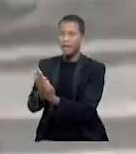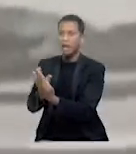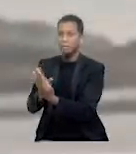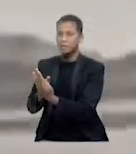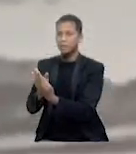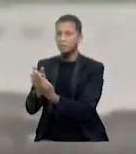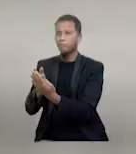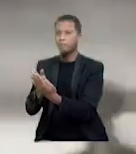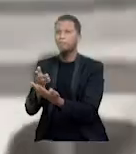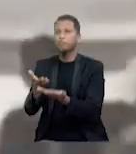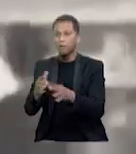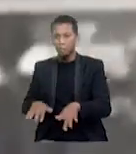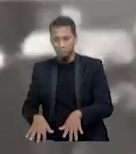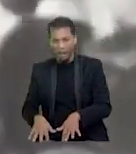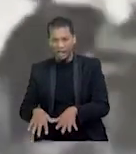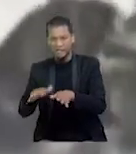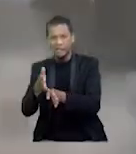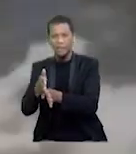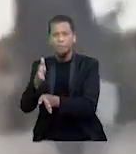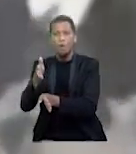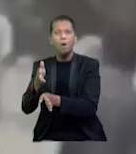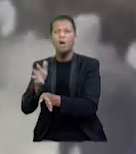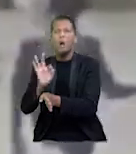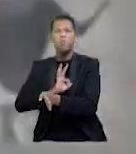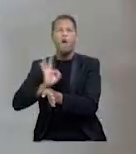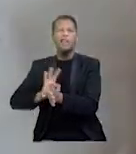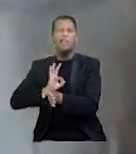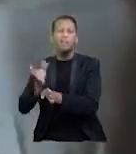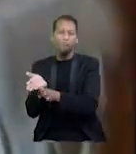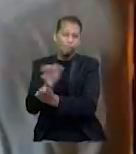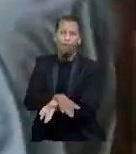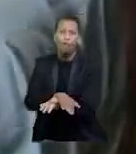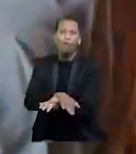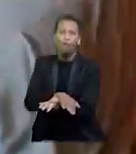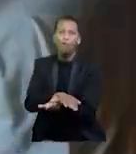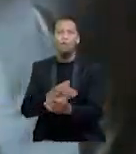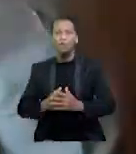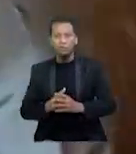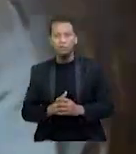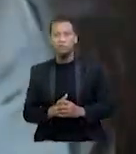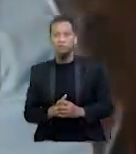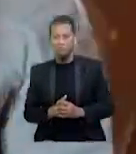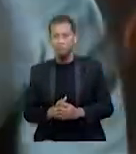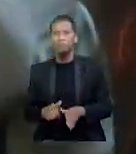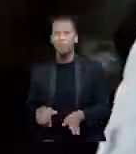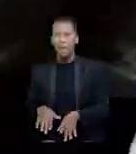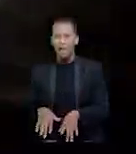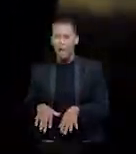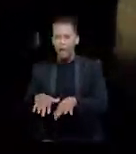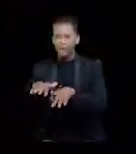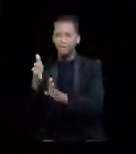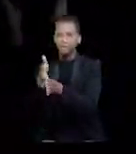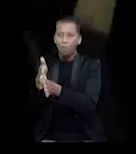Tembok di halaman sekolah MTS Negeri 19 Pondok Labu, Jakarta Selatan ini roboh. Setelah diterjang banjir, ketiga siswa tertimpa tembok